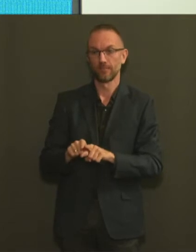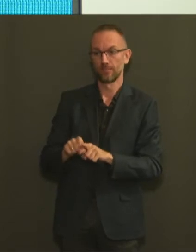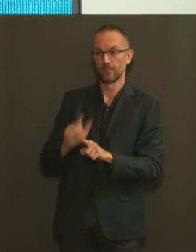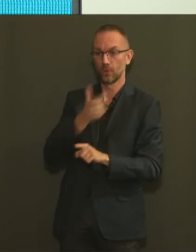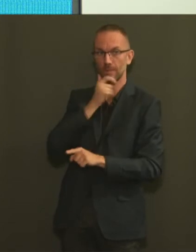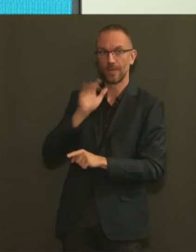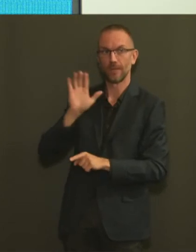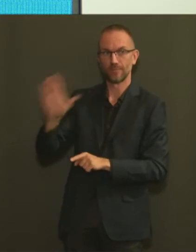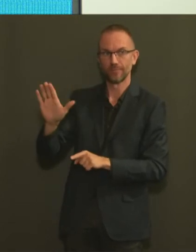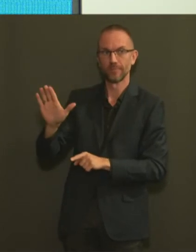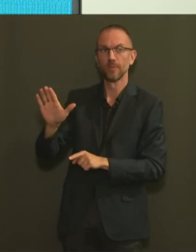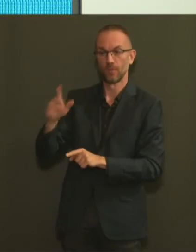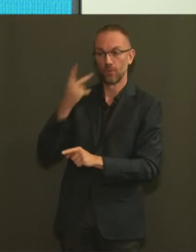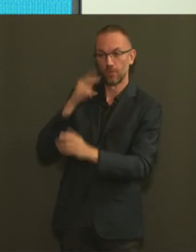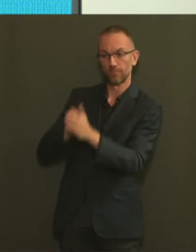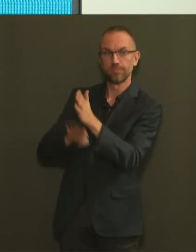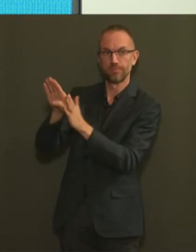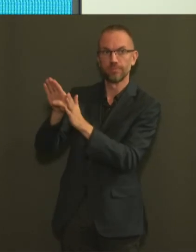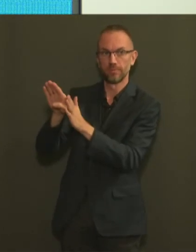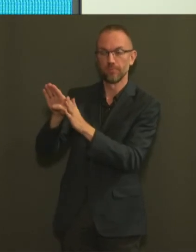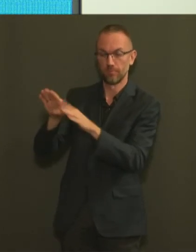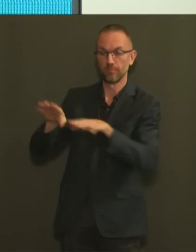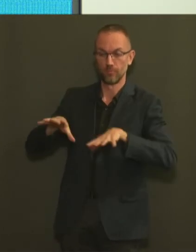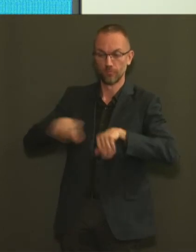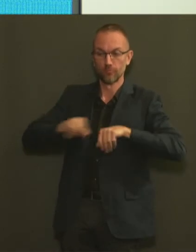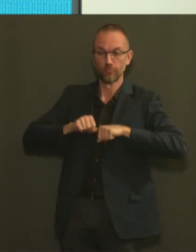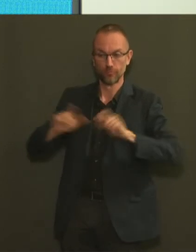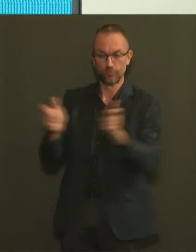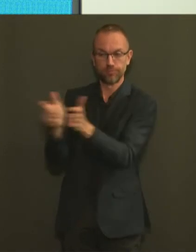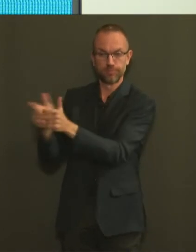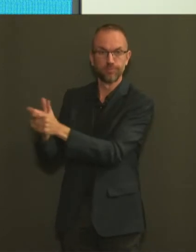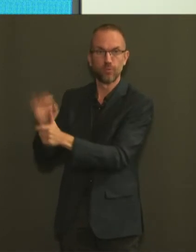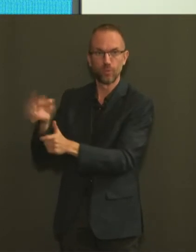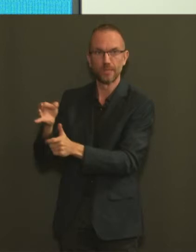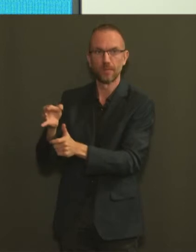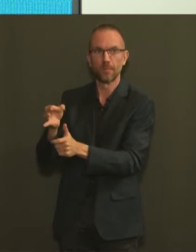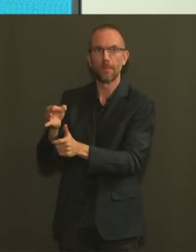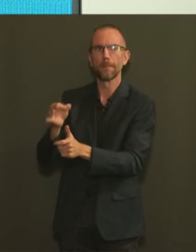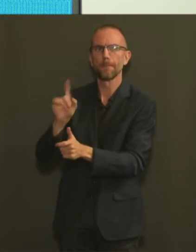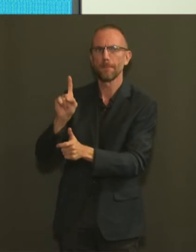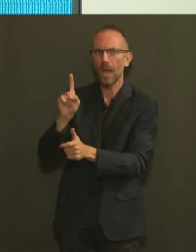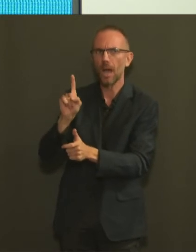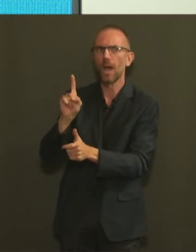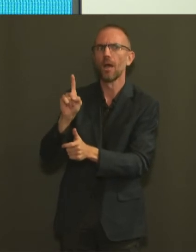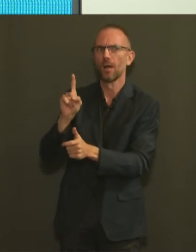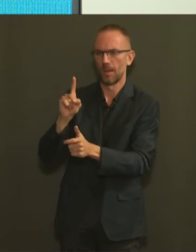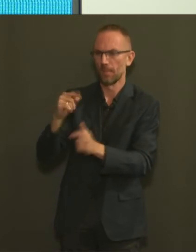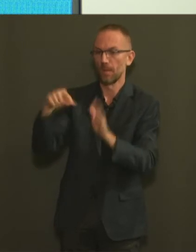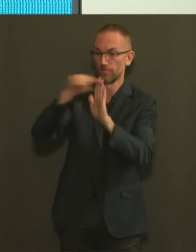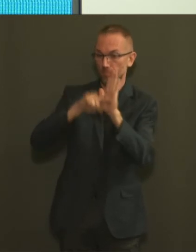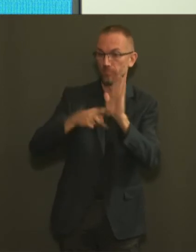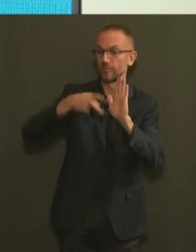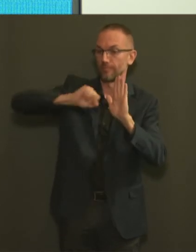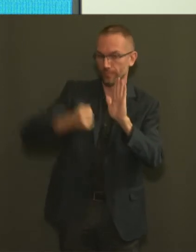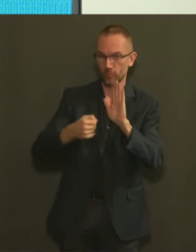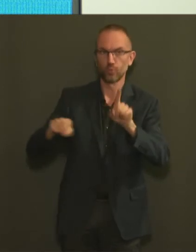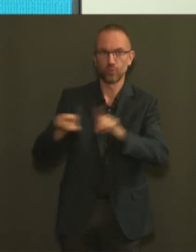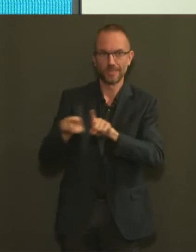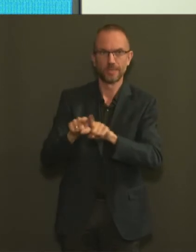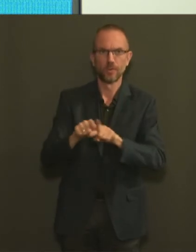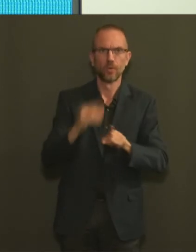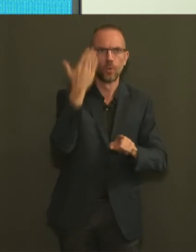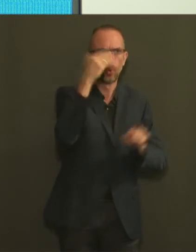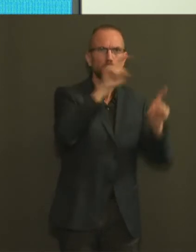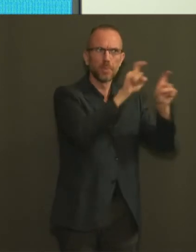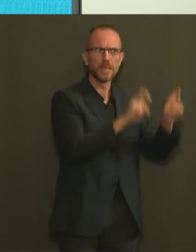significative de casque qui entraîne des mesures complémentaires quand vous le savez est quelque chose qui se passe aussi dans d'autres pays actuellement